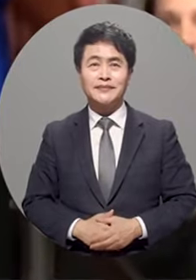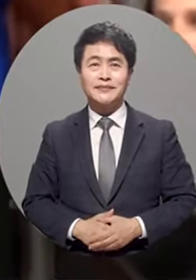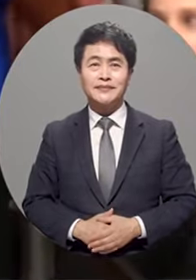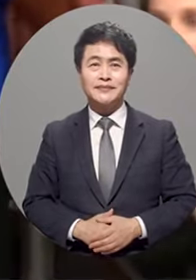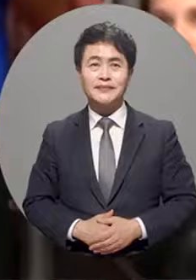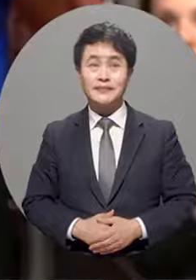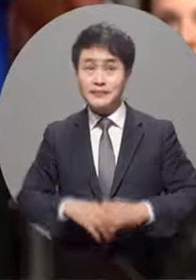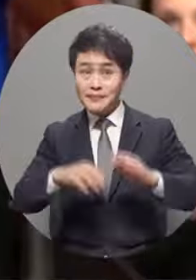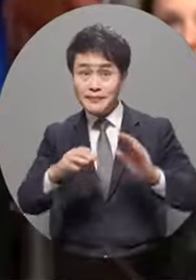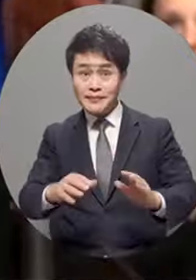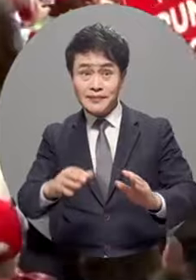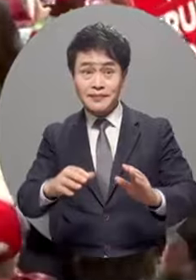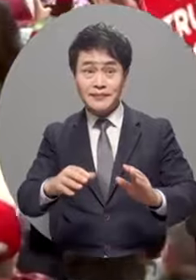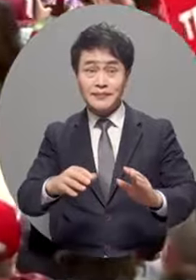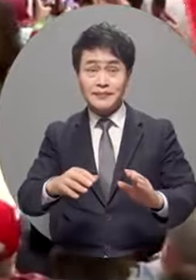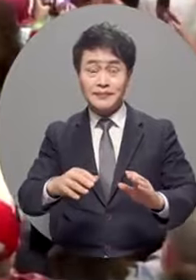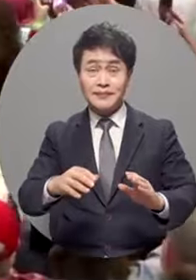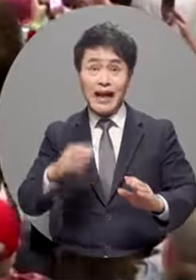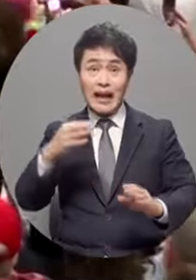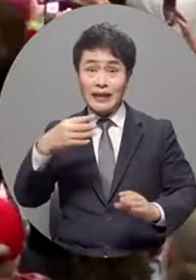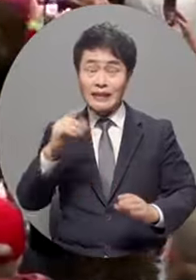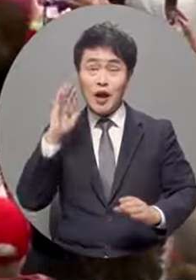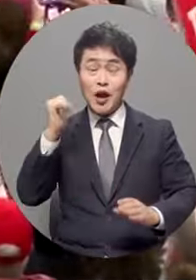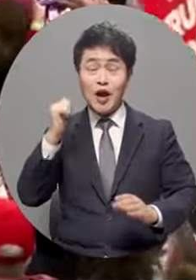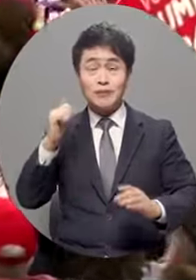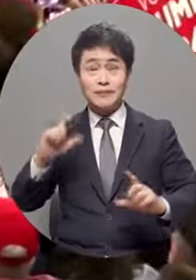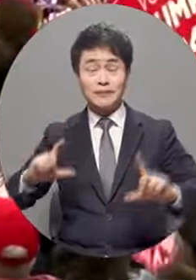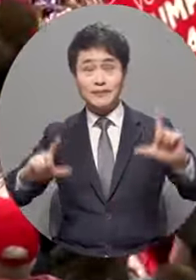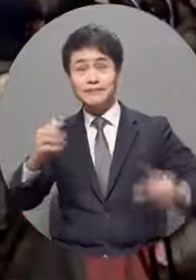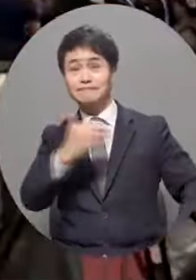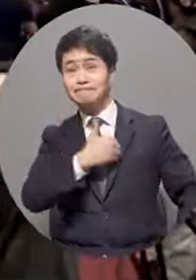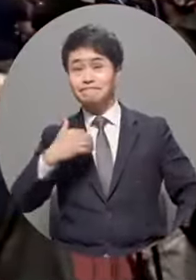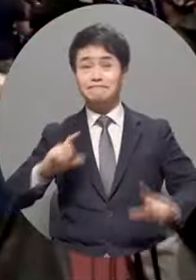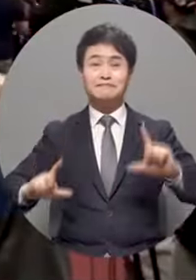환호 속에 등장한 트럼프 전 대통령은 여유가 넘쳤습니다.